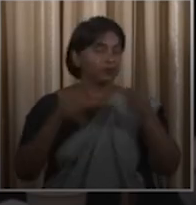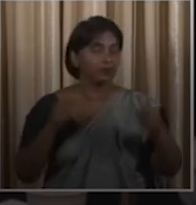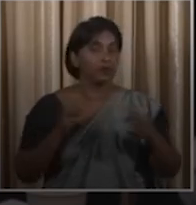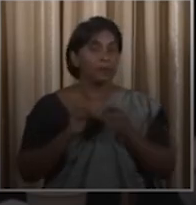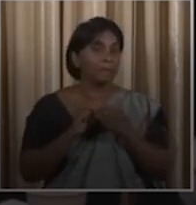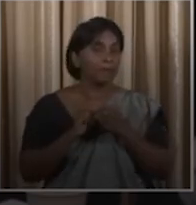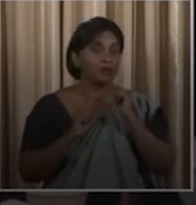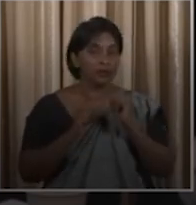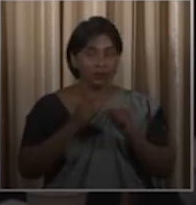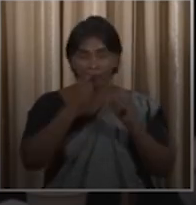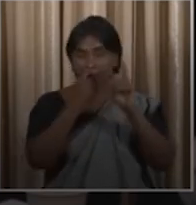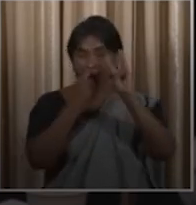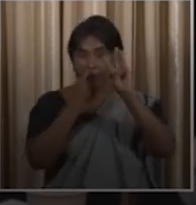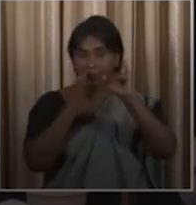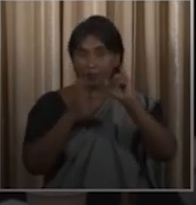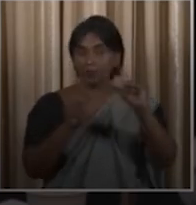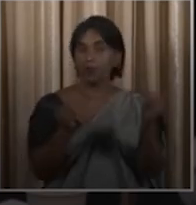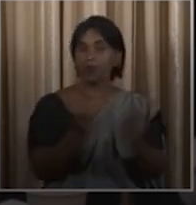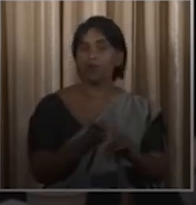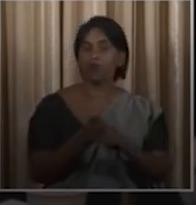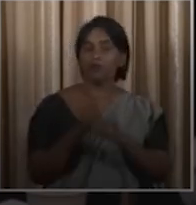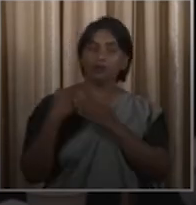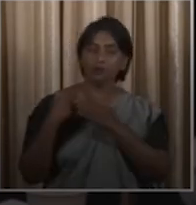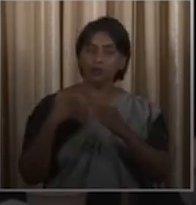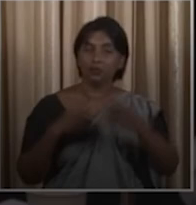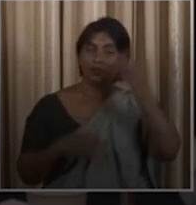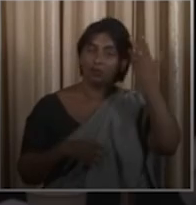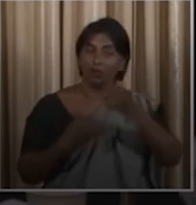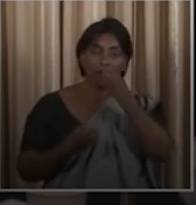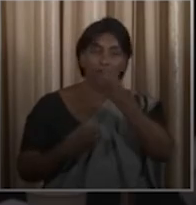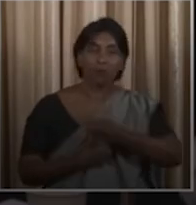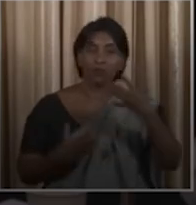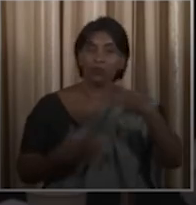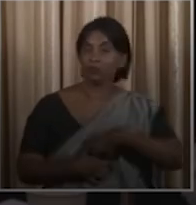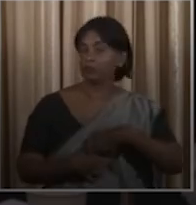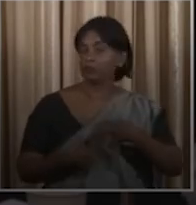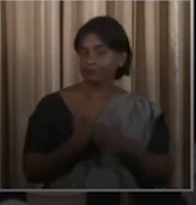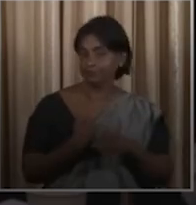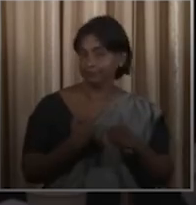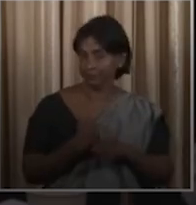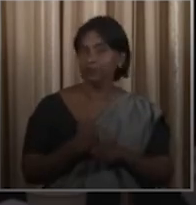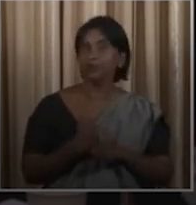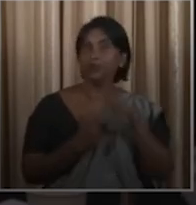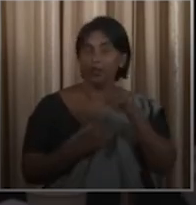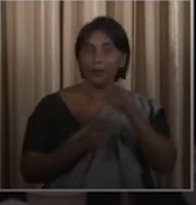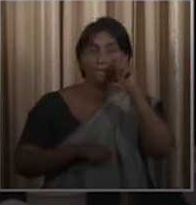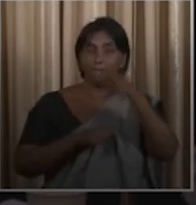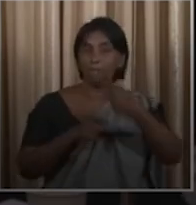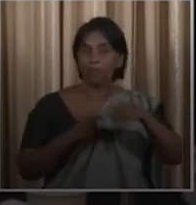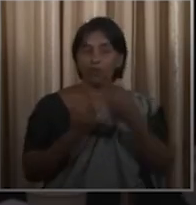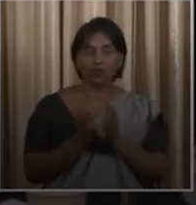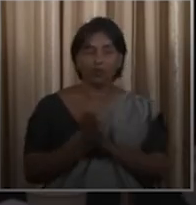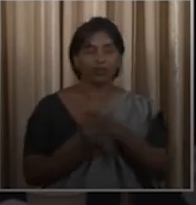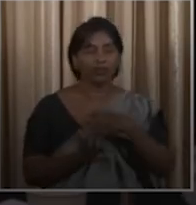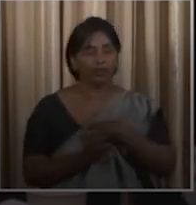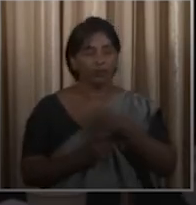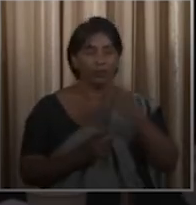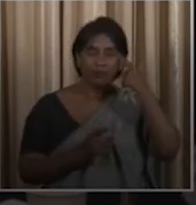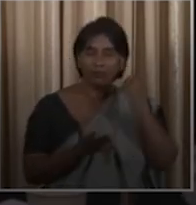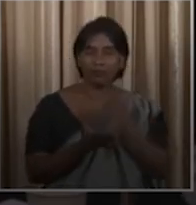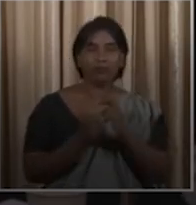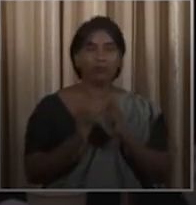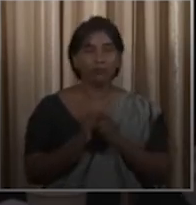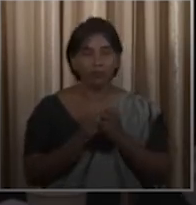අවුරුද්දක යුද්ධයක් නිර්මාණය වුණා. මරාගෙන මරන බෝම්බකරුවන් නිර්මාණය වෙන්න පටන් ගත්තා. ඒ ජනතාවට තමගේ දුක් ගැනවිල්ල තමගේ නියෝජිත ආයතනය තුළ ඉදිරිපත් කරන්න